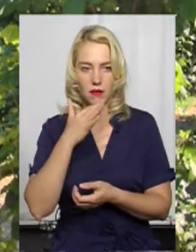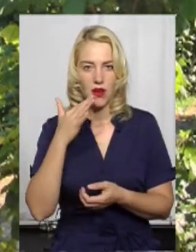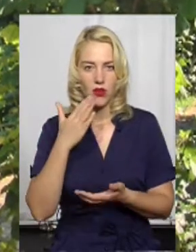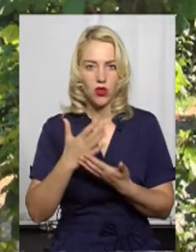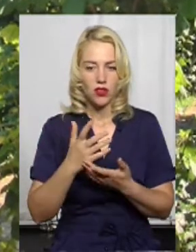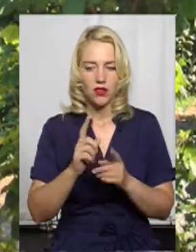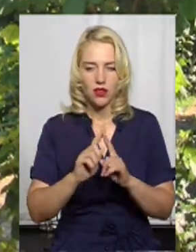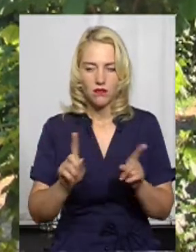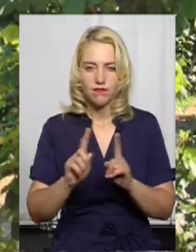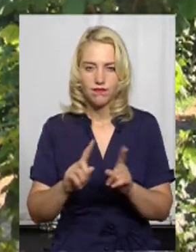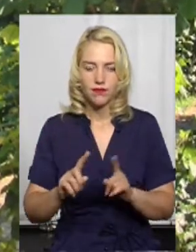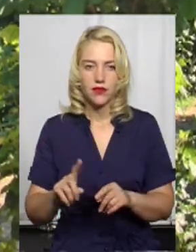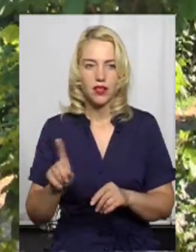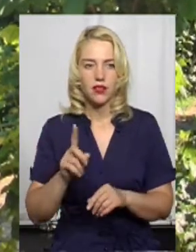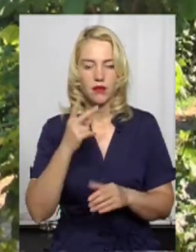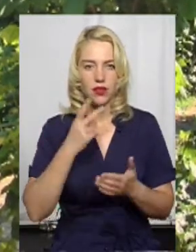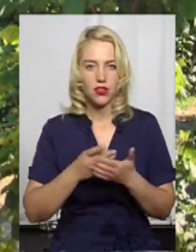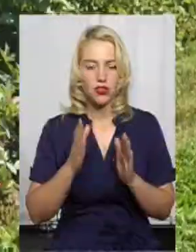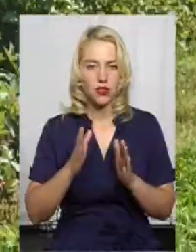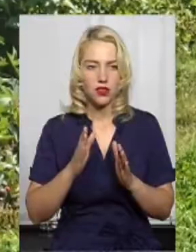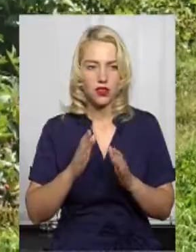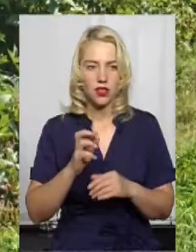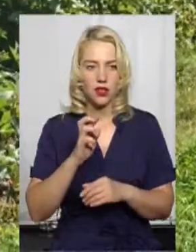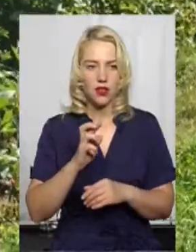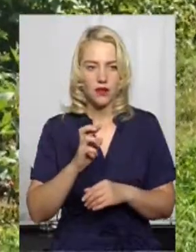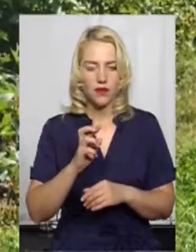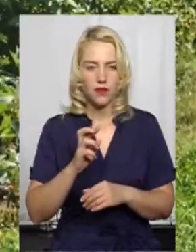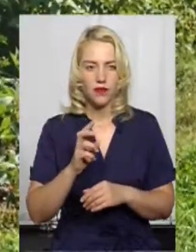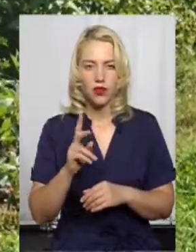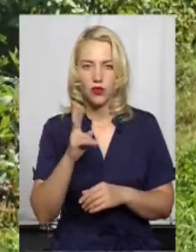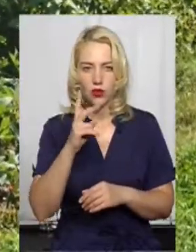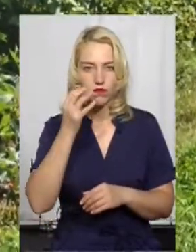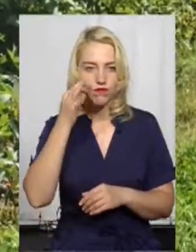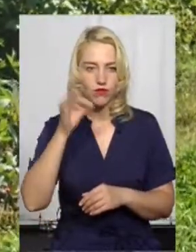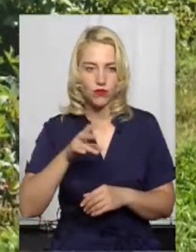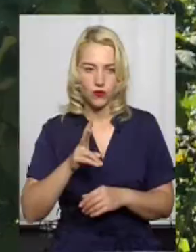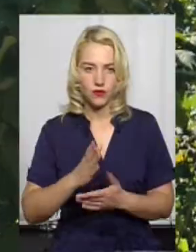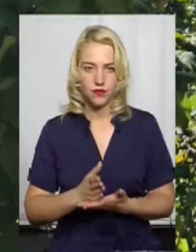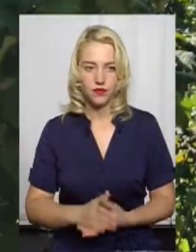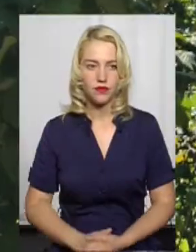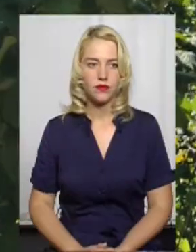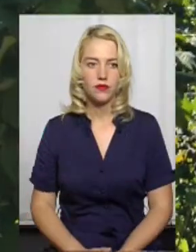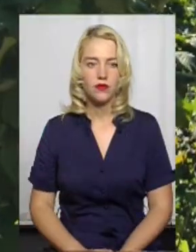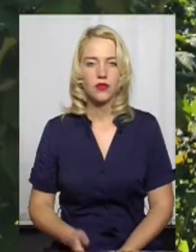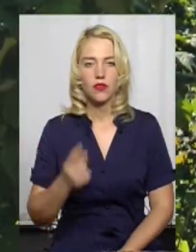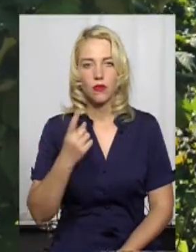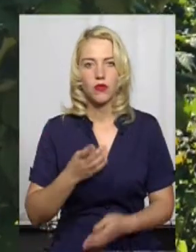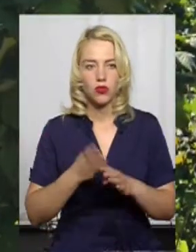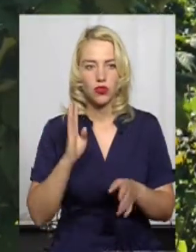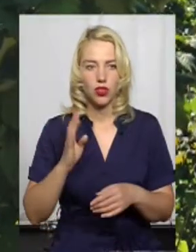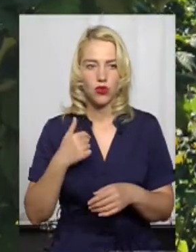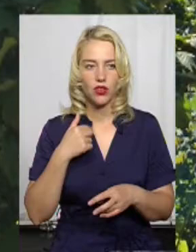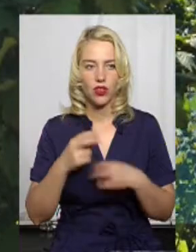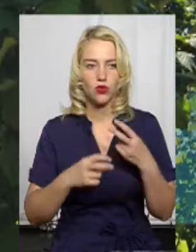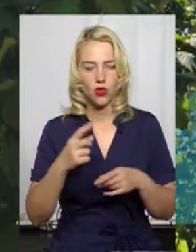тонкощів, які бачать тільки набите око, так би мовити, чи набита рука. В першу чергу я